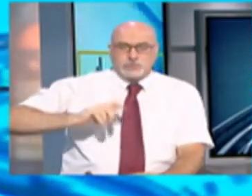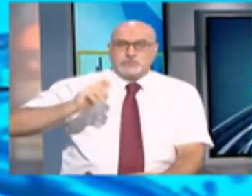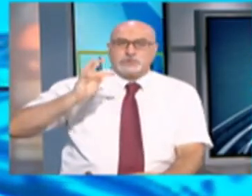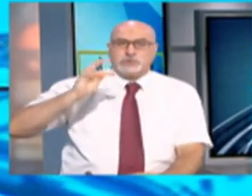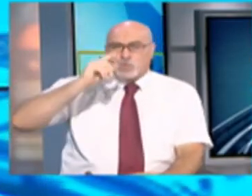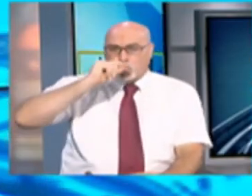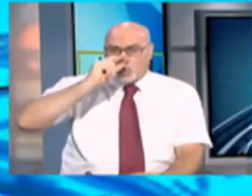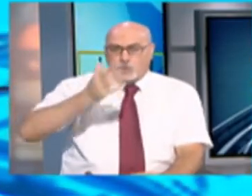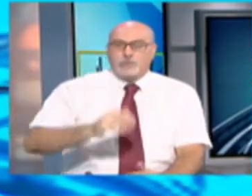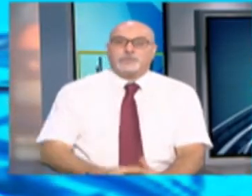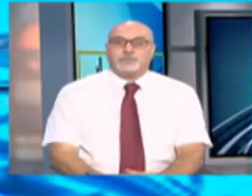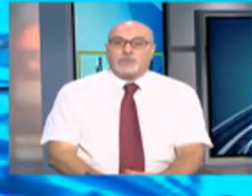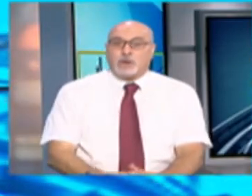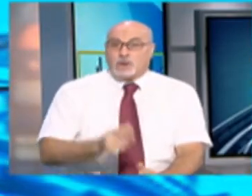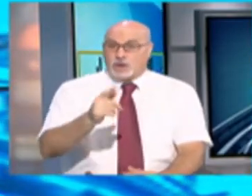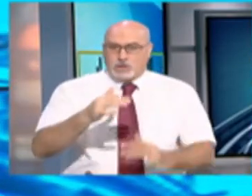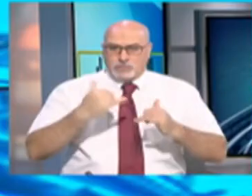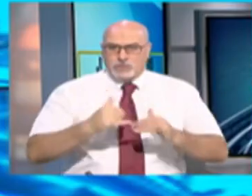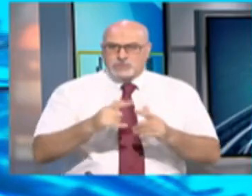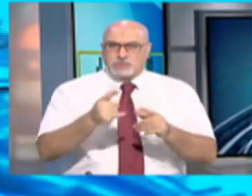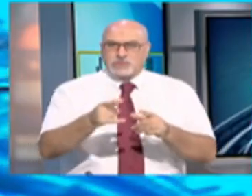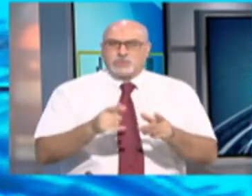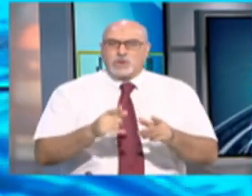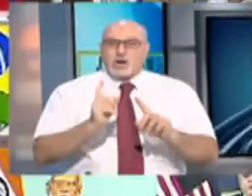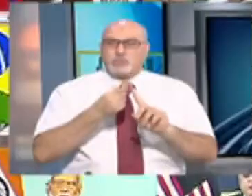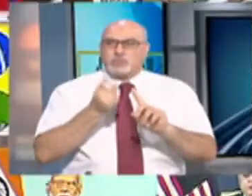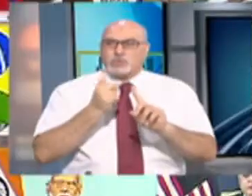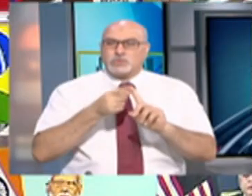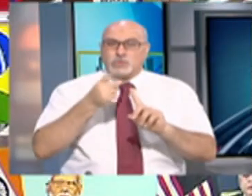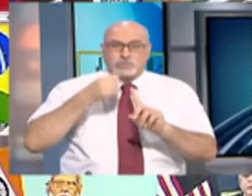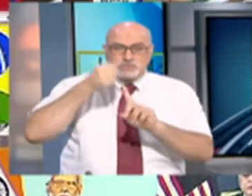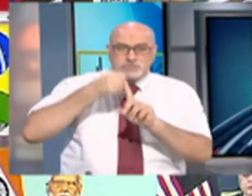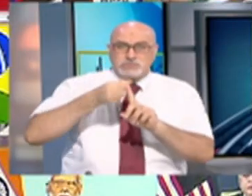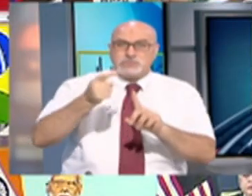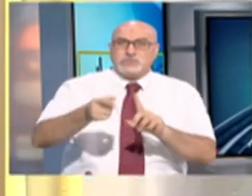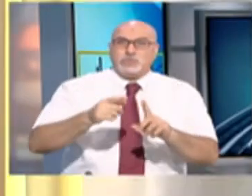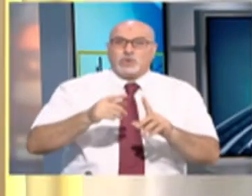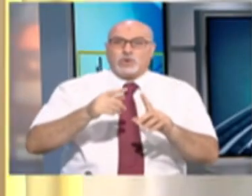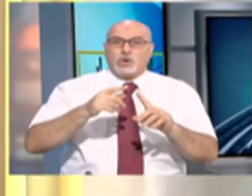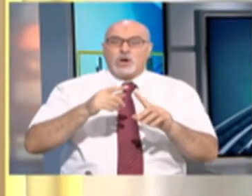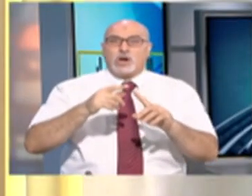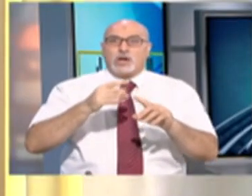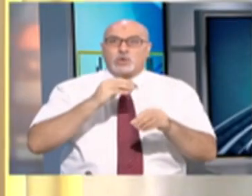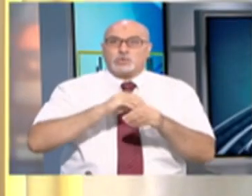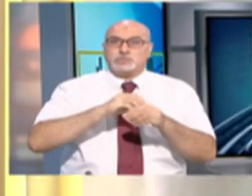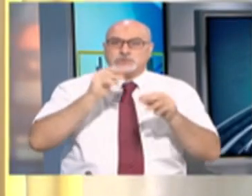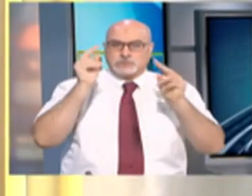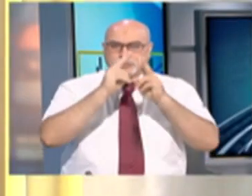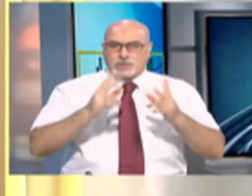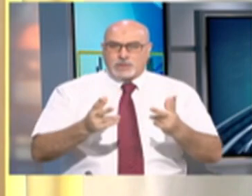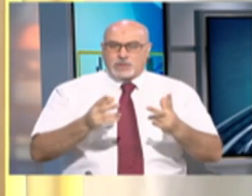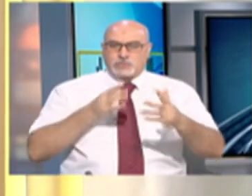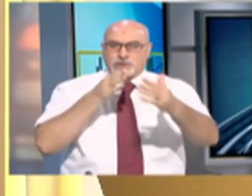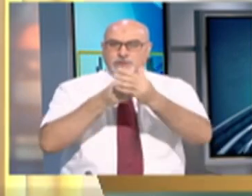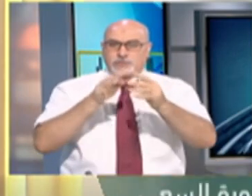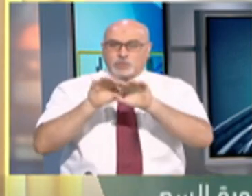المجيد تبون التذكير بمقاربة الجزائر حول ضرورة السعي إلى إقامة نظام اقتصادي دولي يضمن